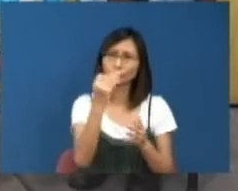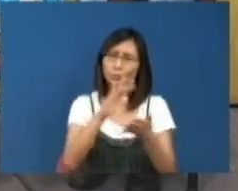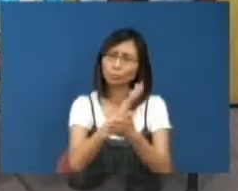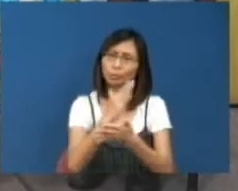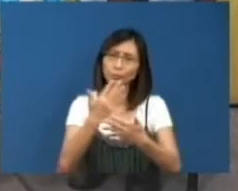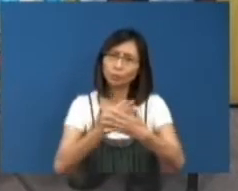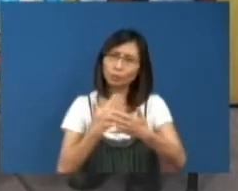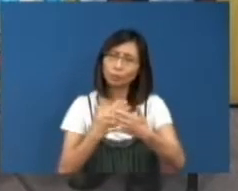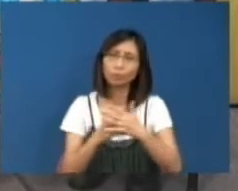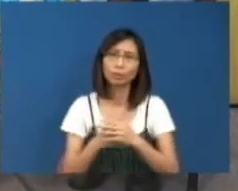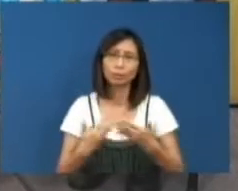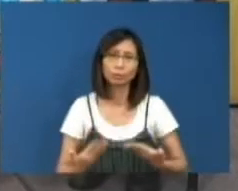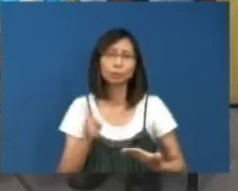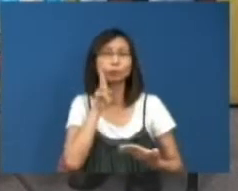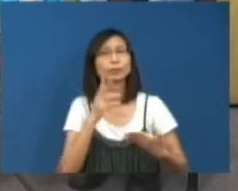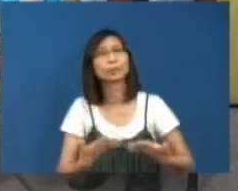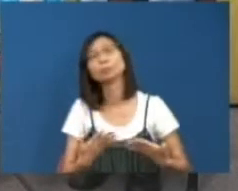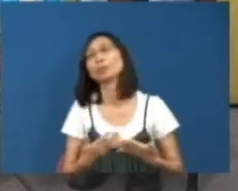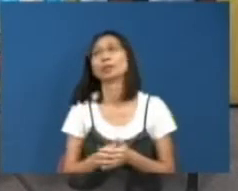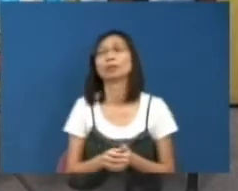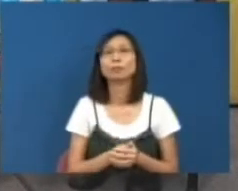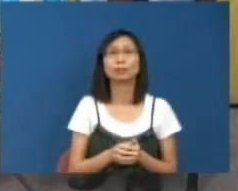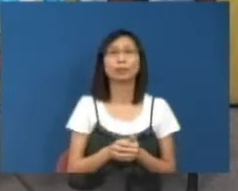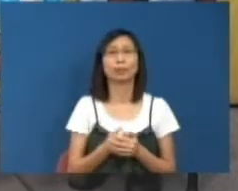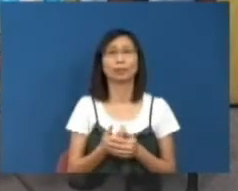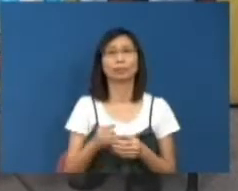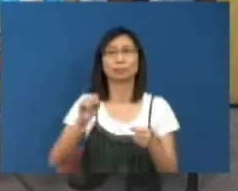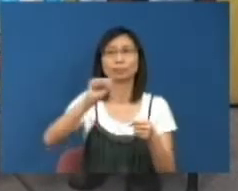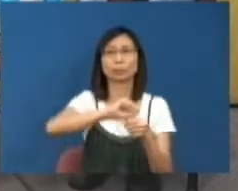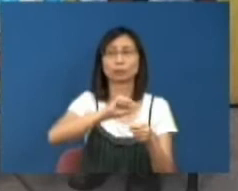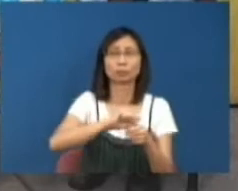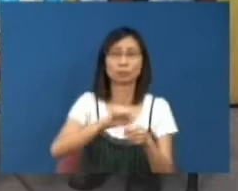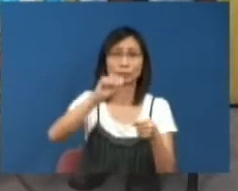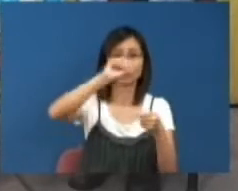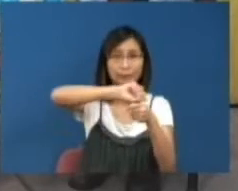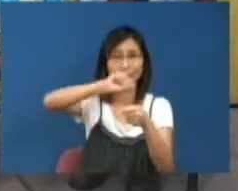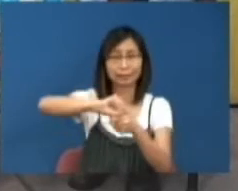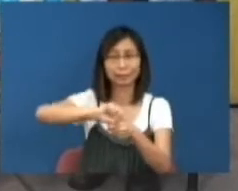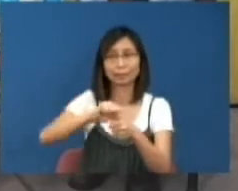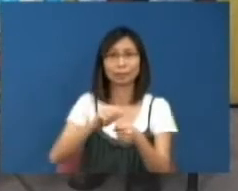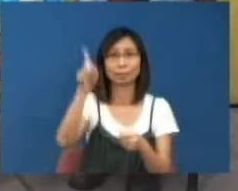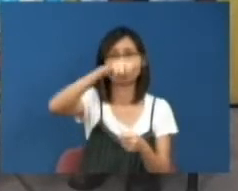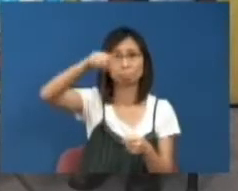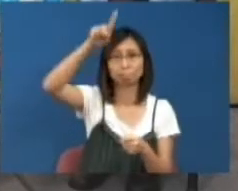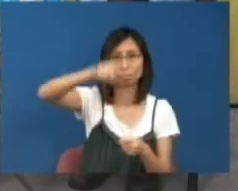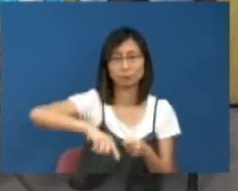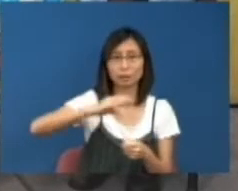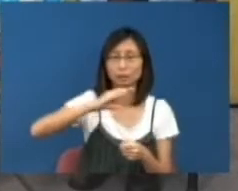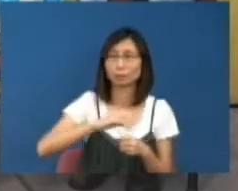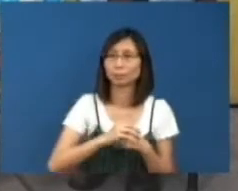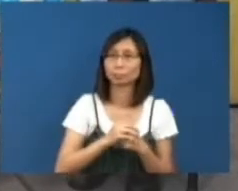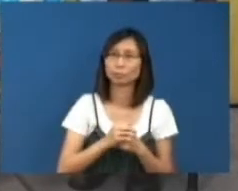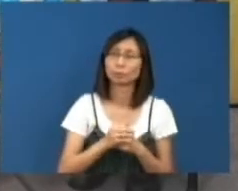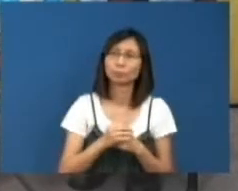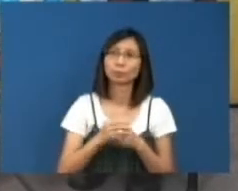風力發電機已經係幾個兆瓦嘅， 係 嗰個增大咗咧，係1000倍，咁但係佢一路